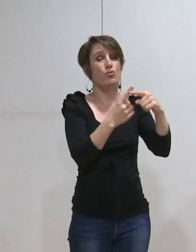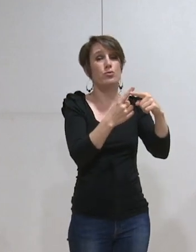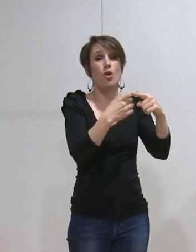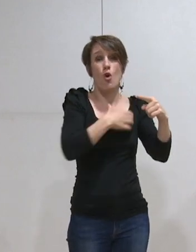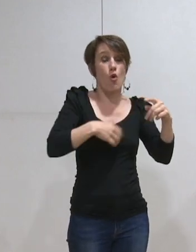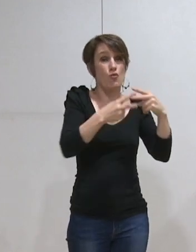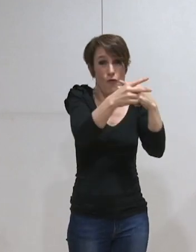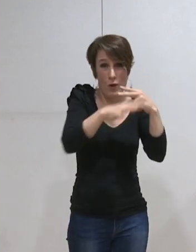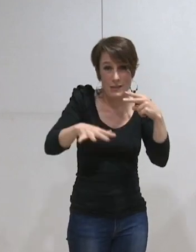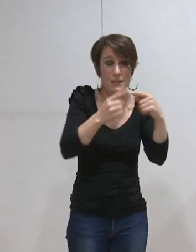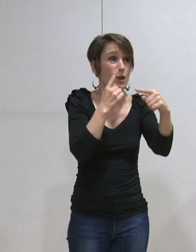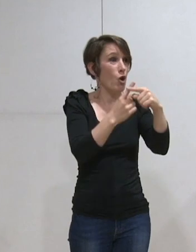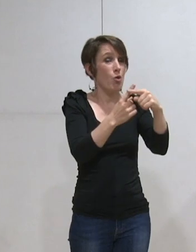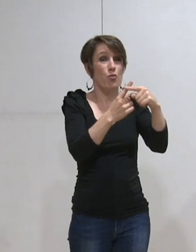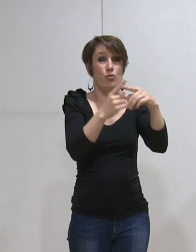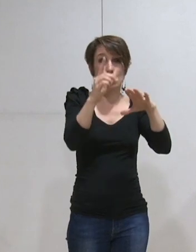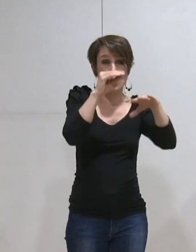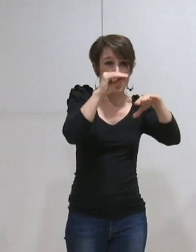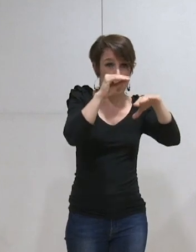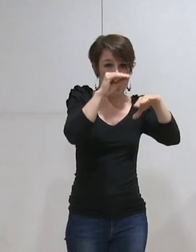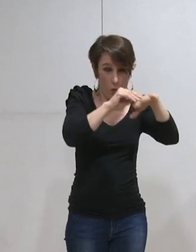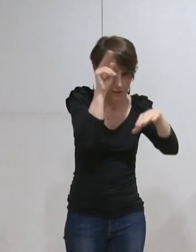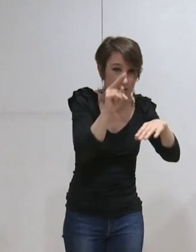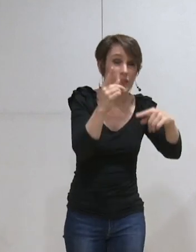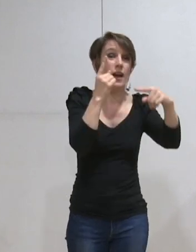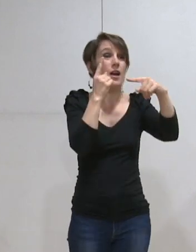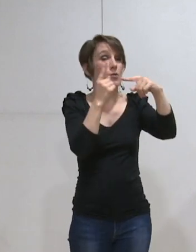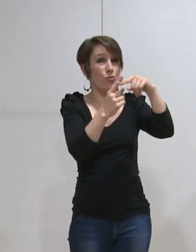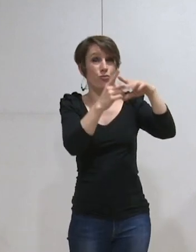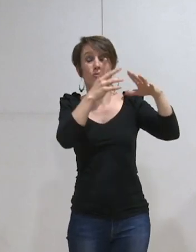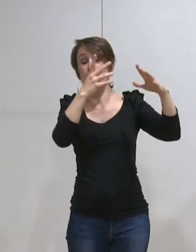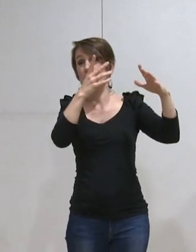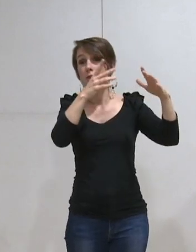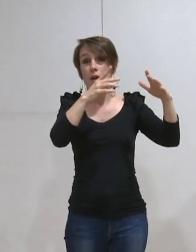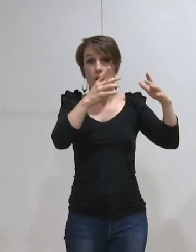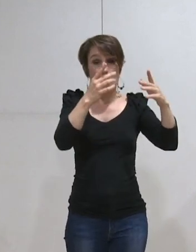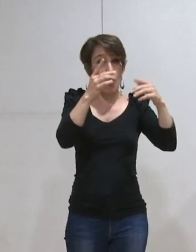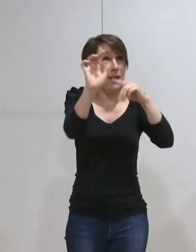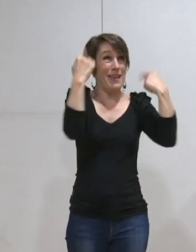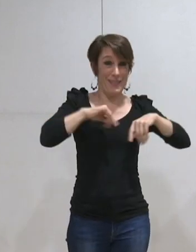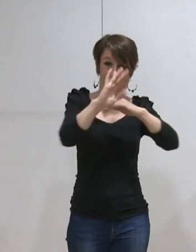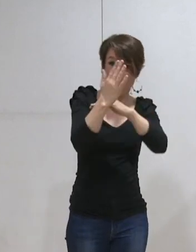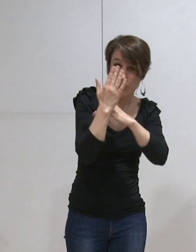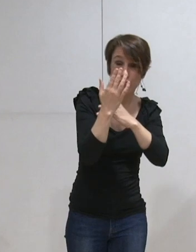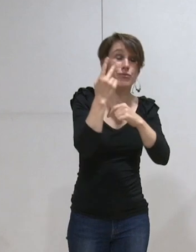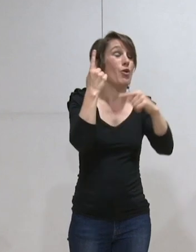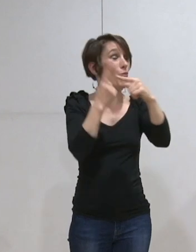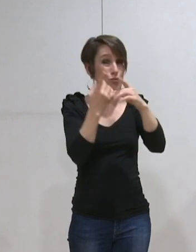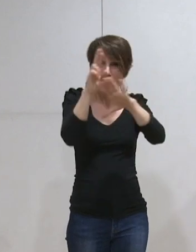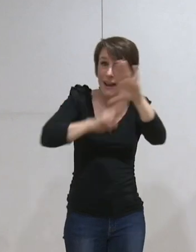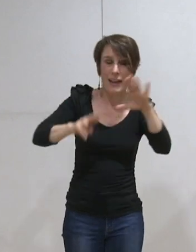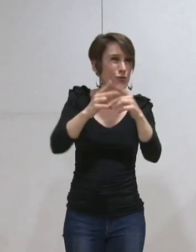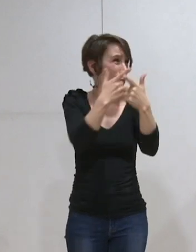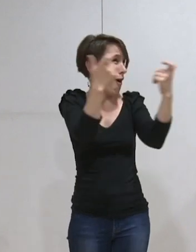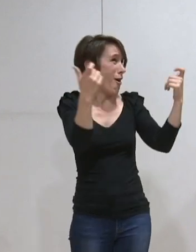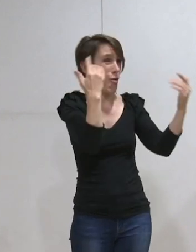départementaux qui nous ont sollicité également et se sont proposés ainsi que les représentants de l'État ils ont manifesté clairement